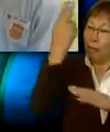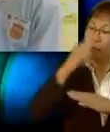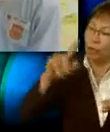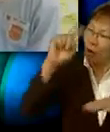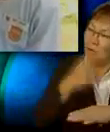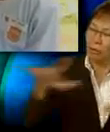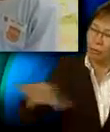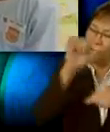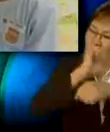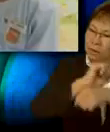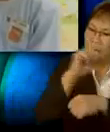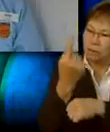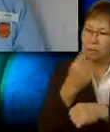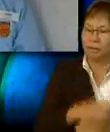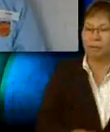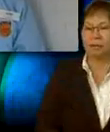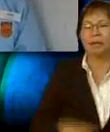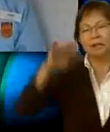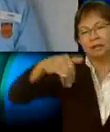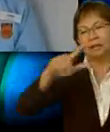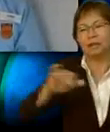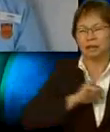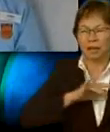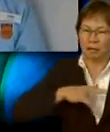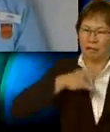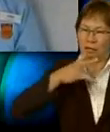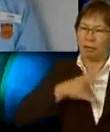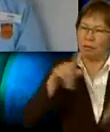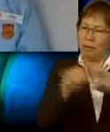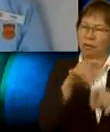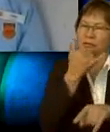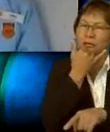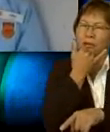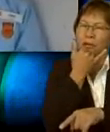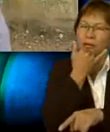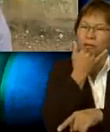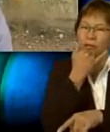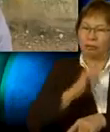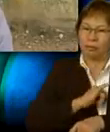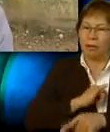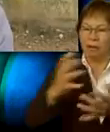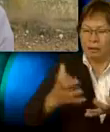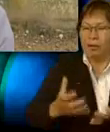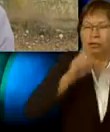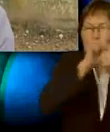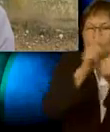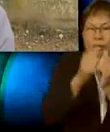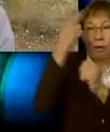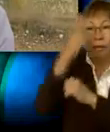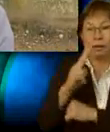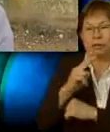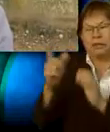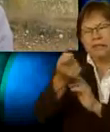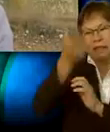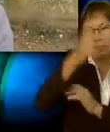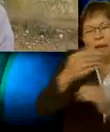hanya jalankan tugasnya saja. Yalah, saya rasa macam bersalah pula. Saya lah pergi jumpa dengan Pak Cik